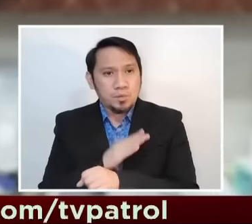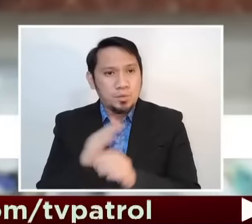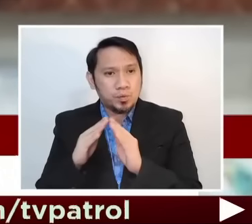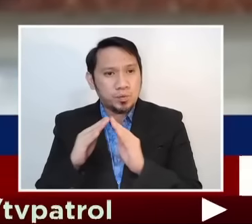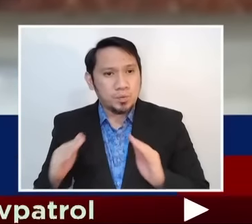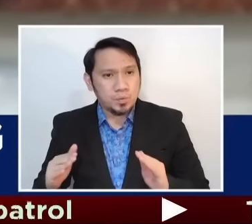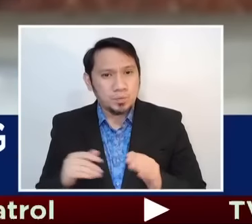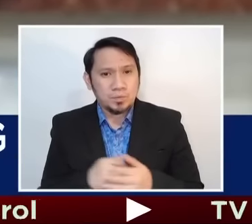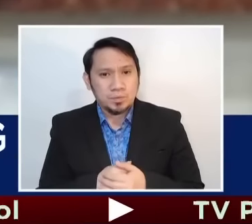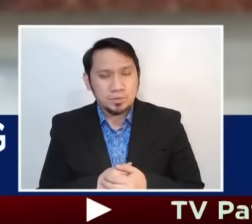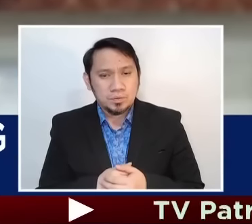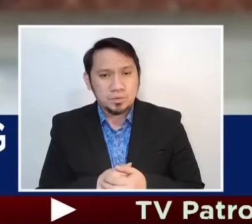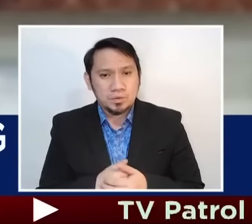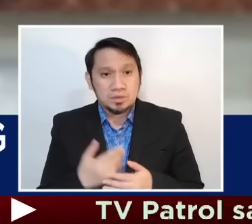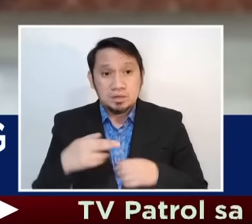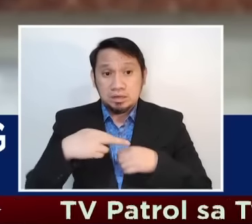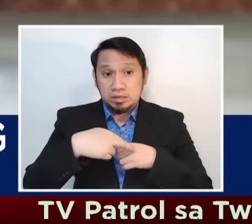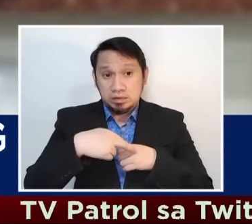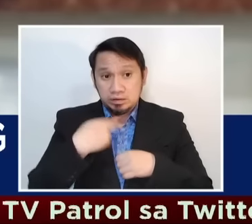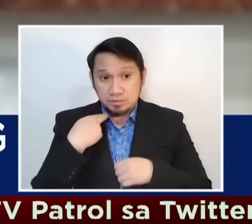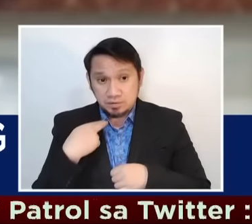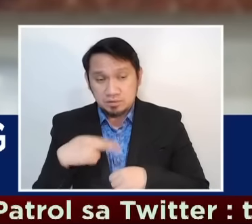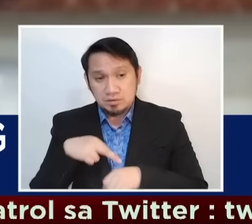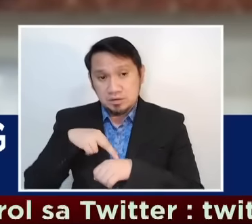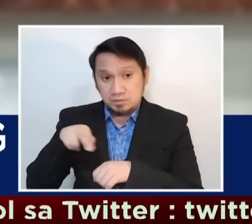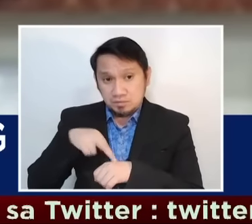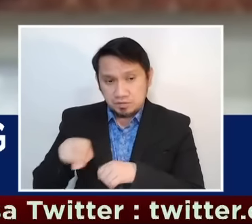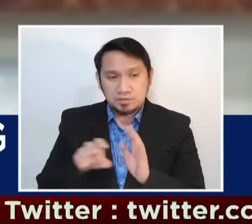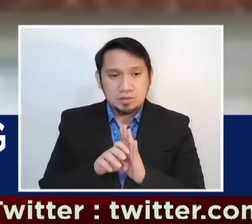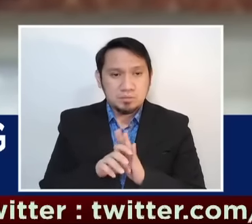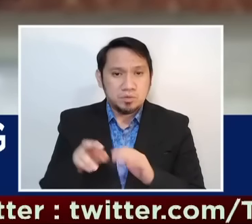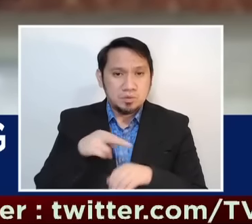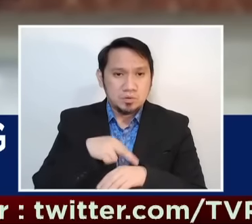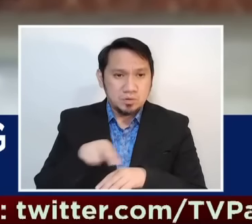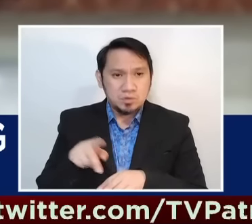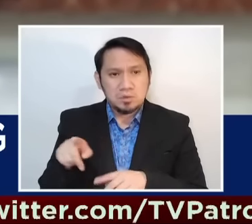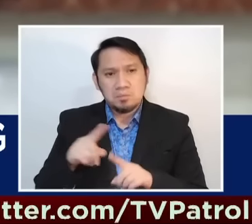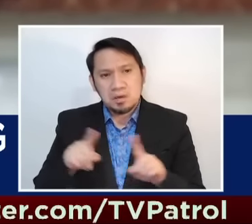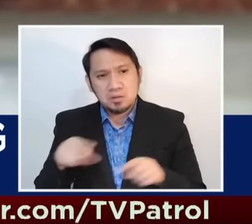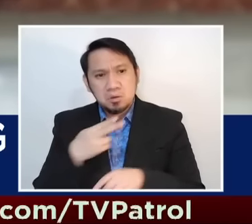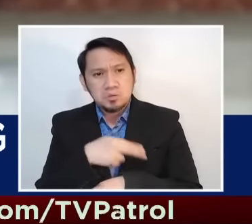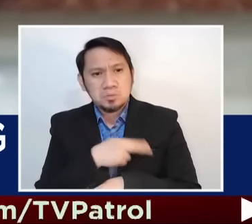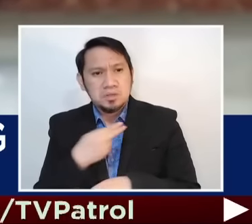hospital. Bali, i-refer nila, ang reason ay full na yung